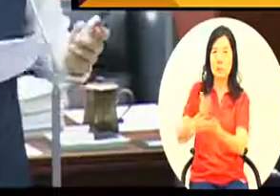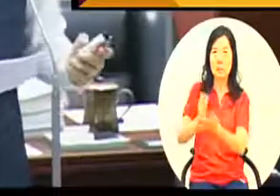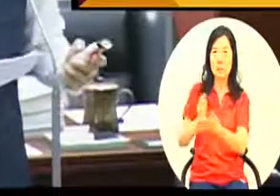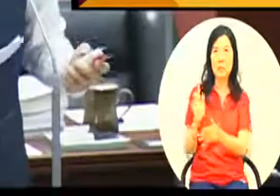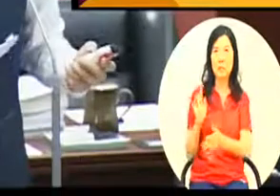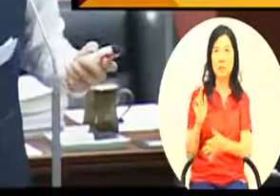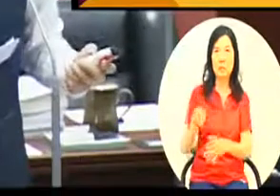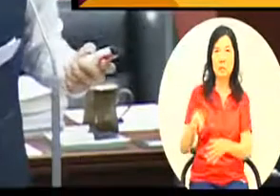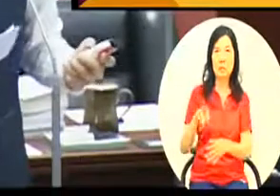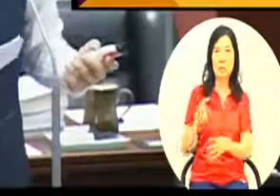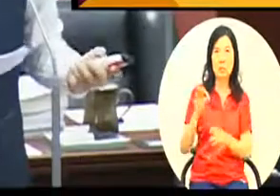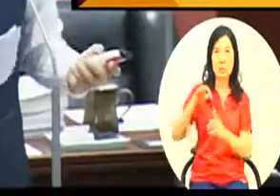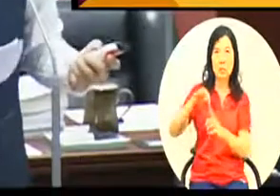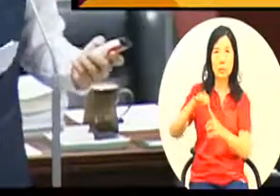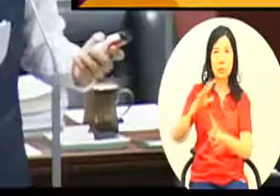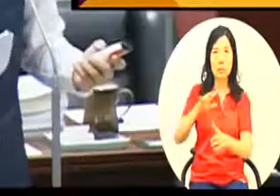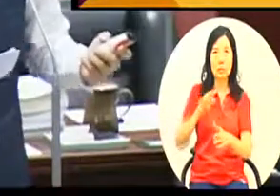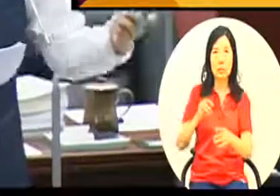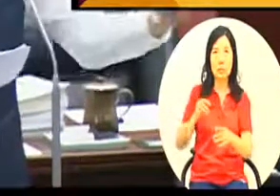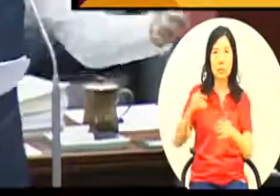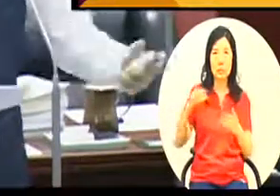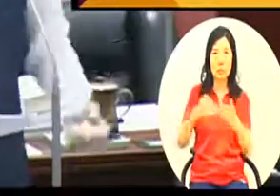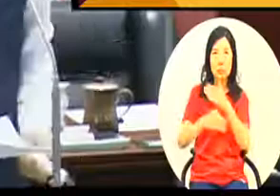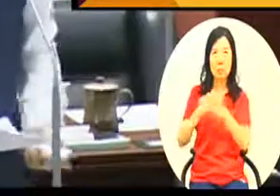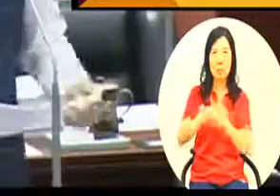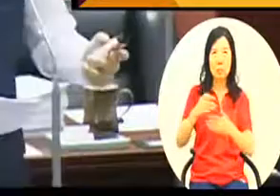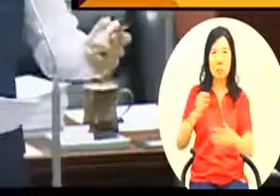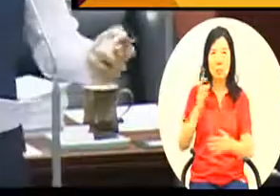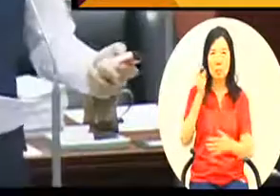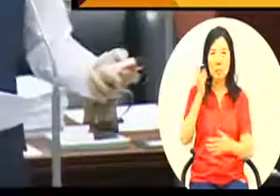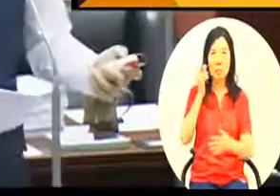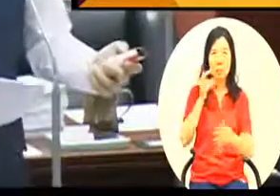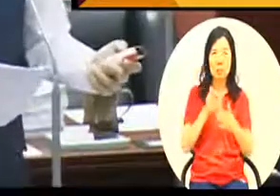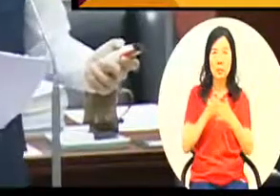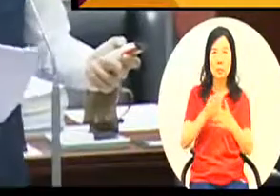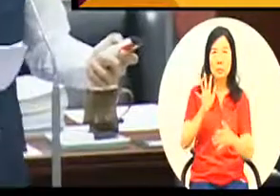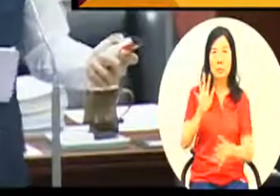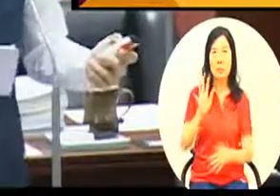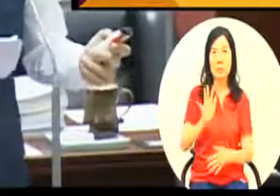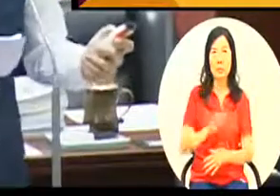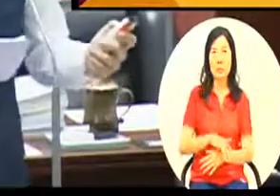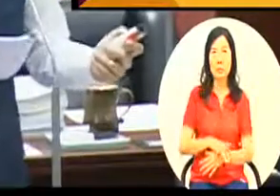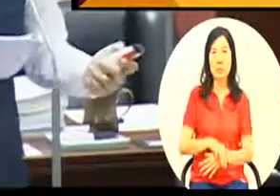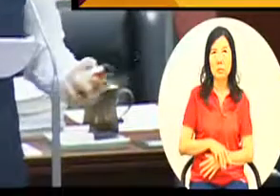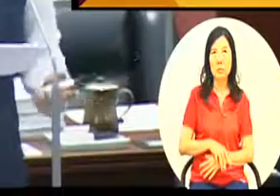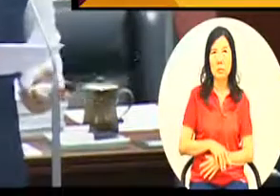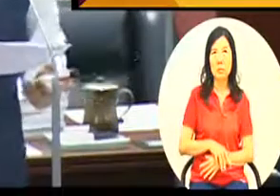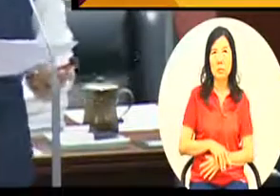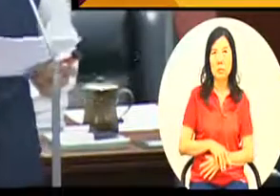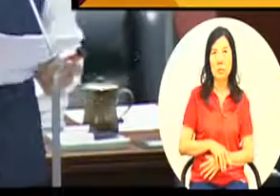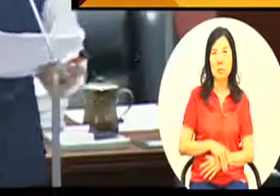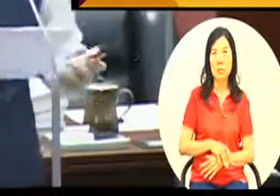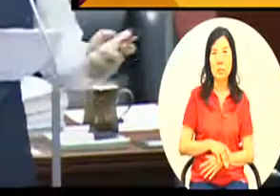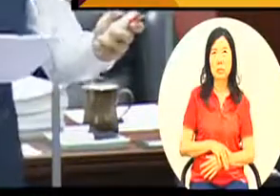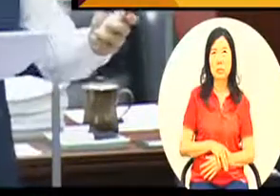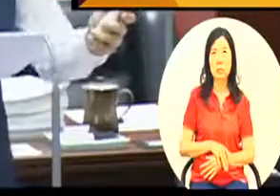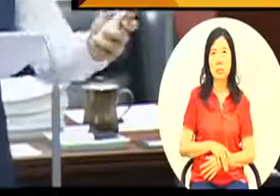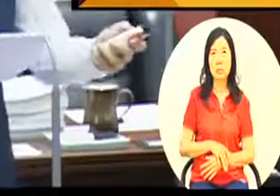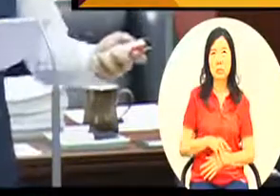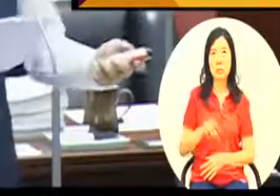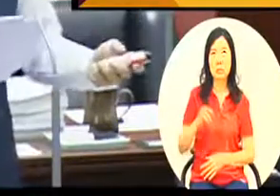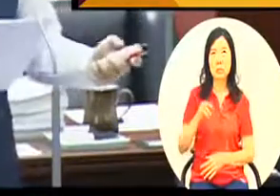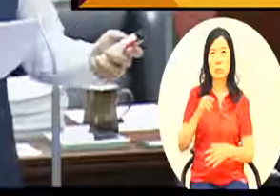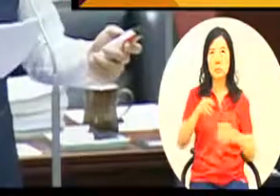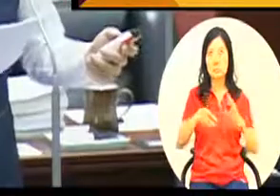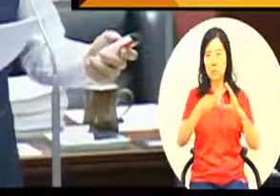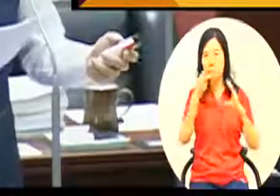那一样会发生交通上的这个困难、啊、 那我看一下哈，我找了这个交